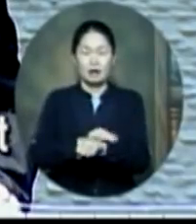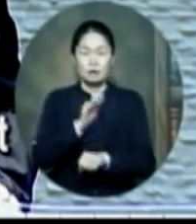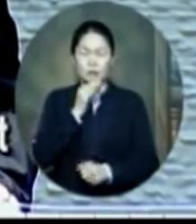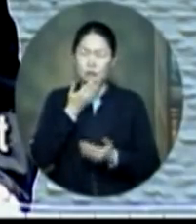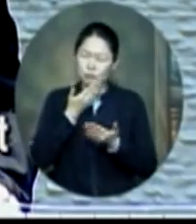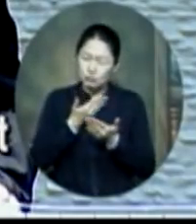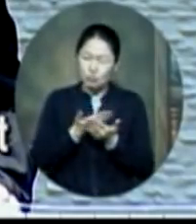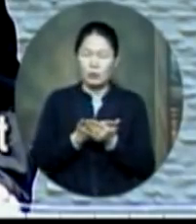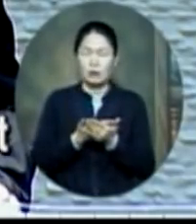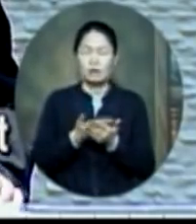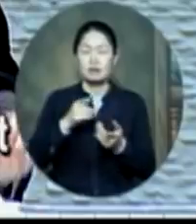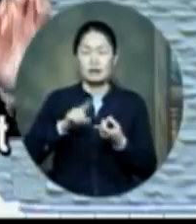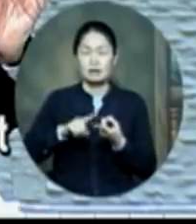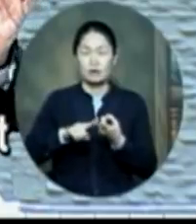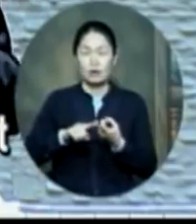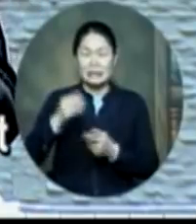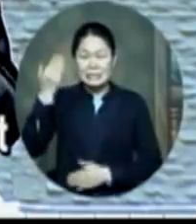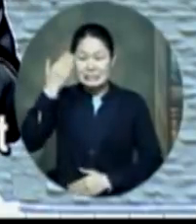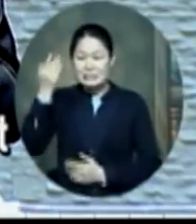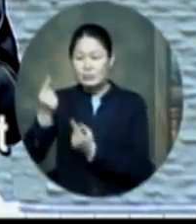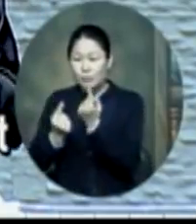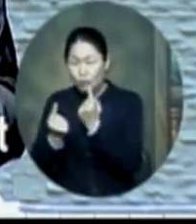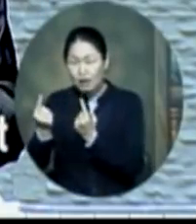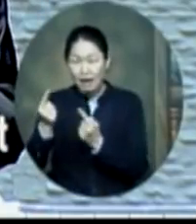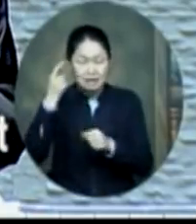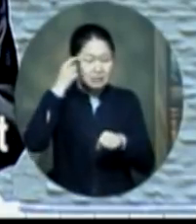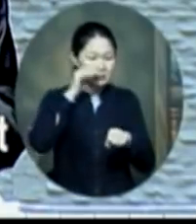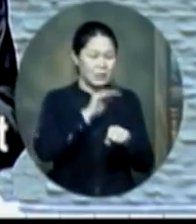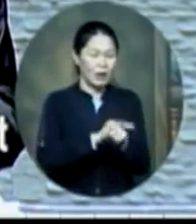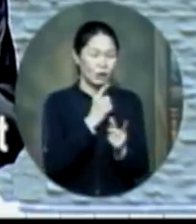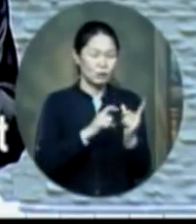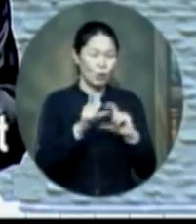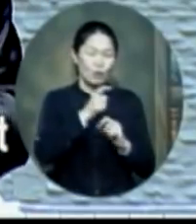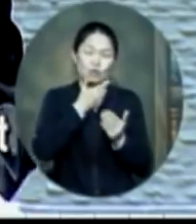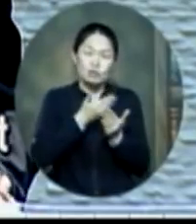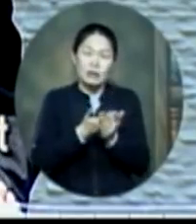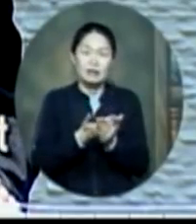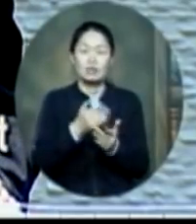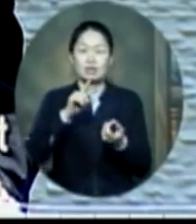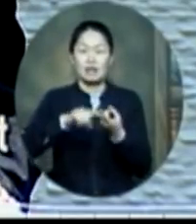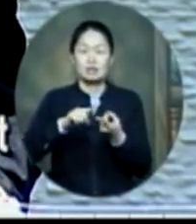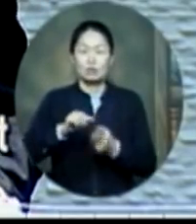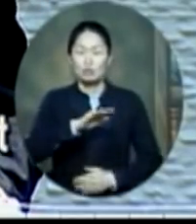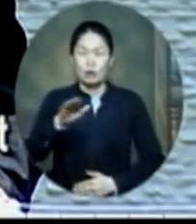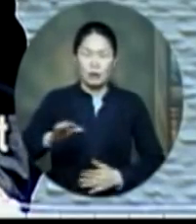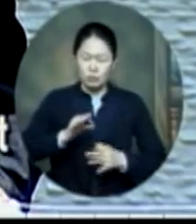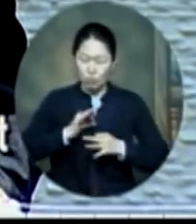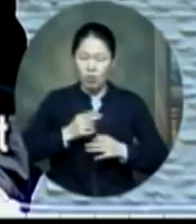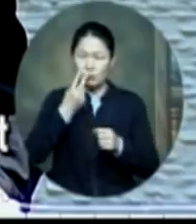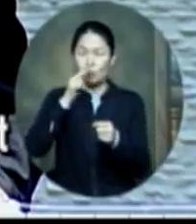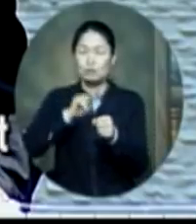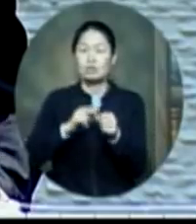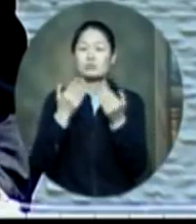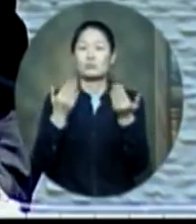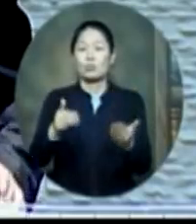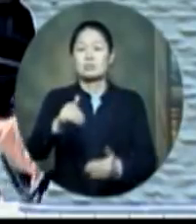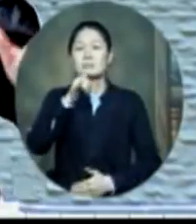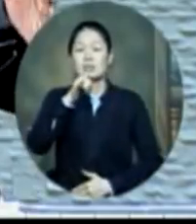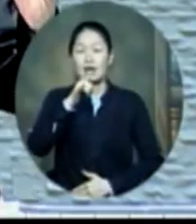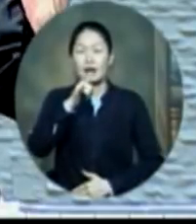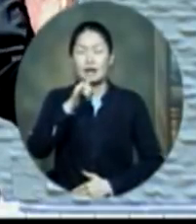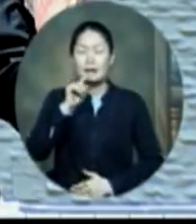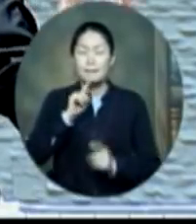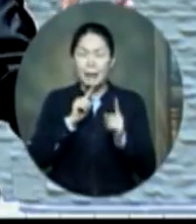중요한가, 지식보다도 지혜가 더 중요하다는 사실을 우리에게 놀라우게 도전해주고 있습니다. 그래서